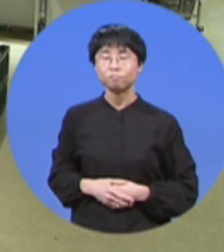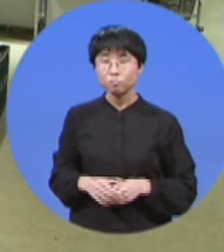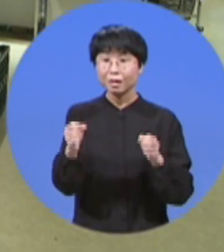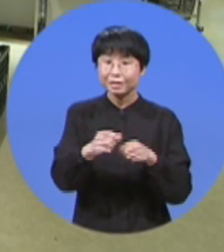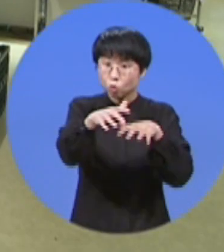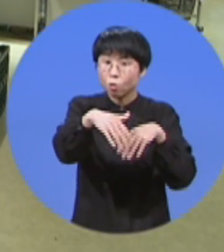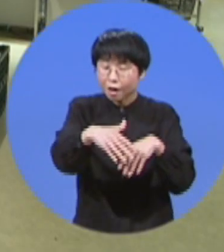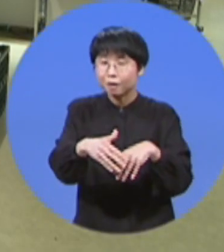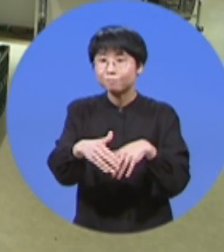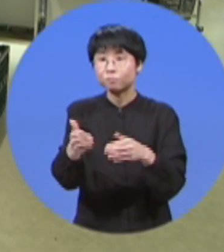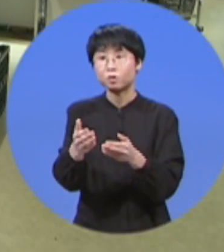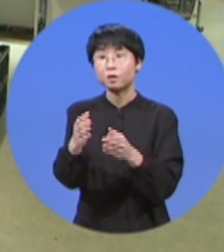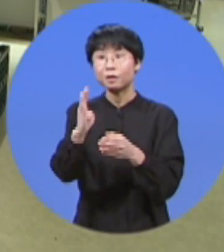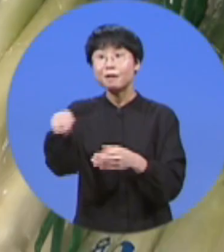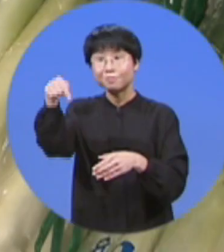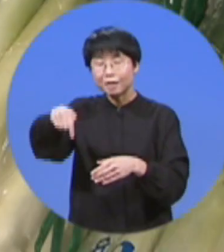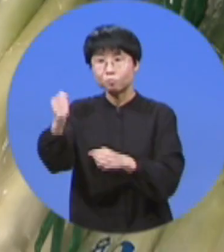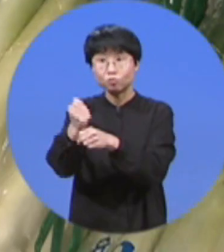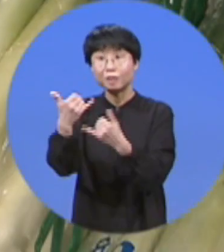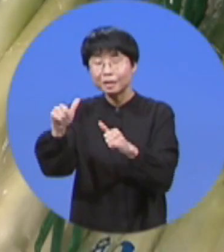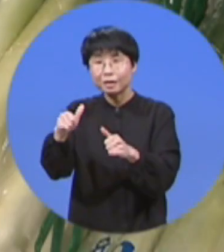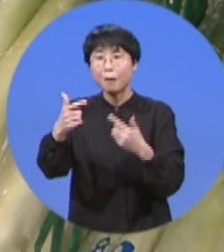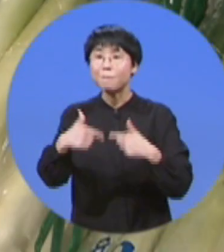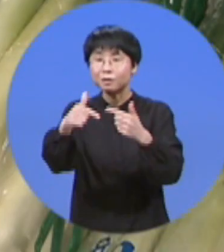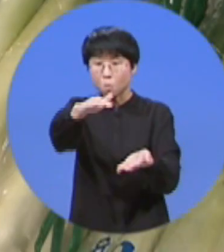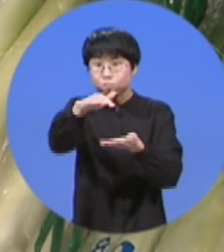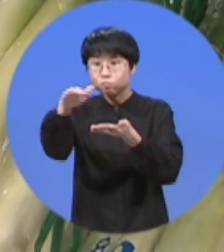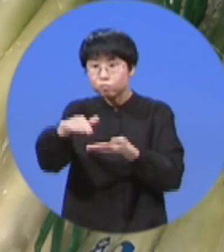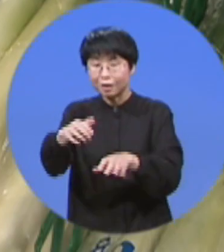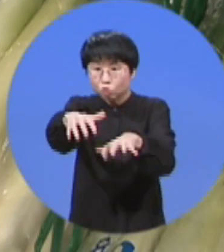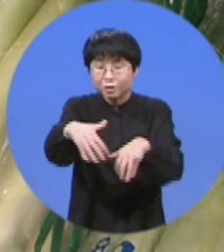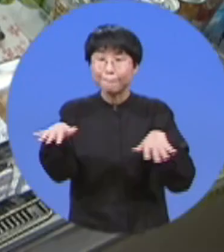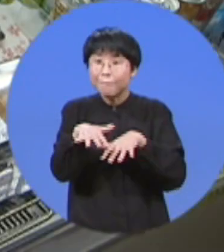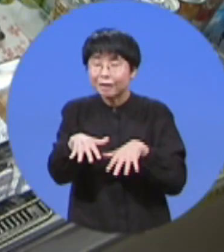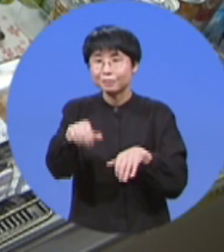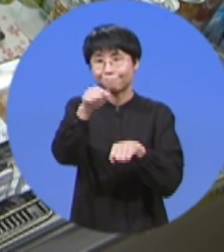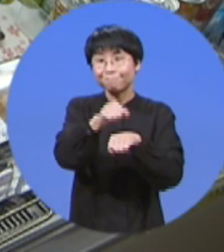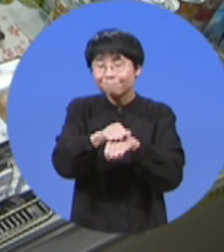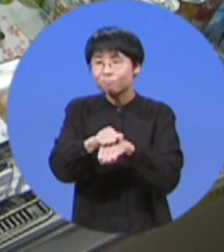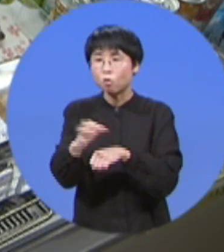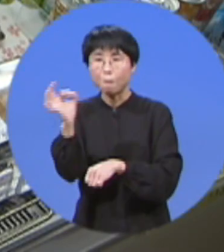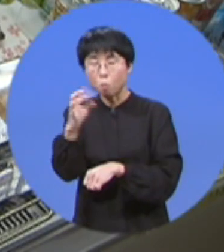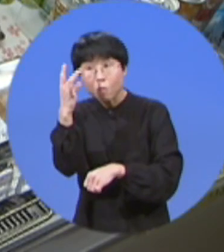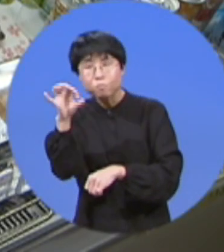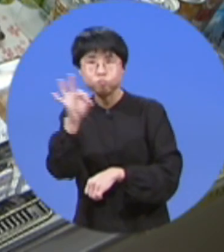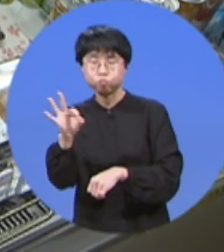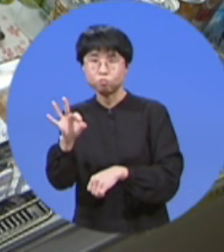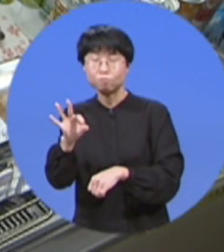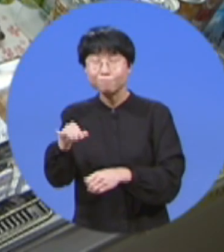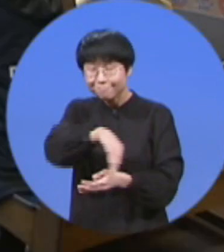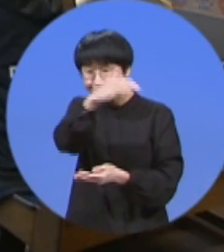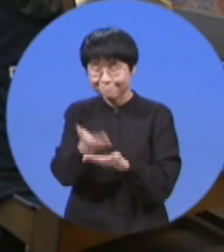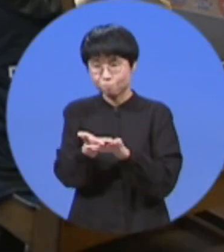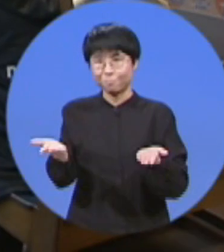の農家や県内の生産者から毎日届けられる新鮮な食材や珍しい物産が満載の直売所